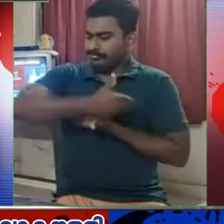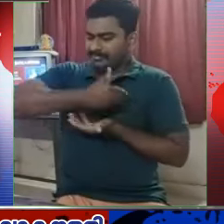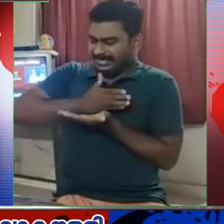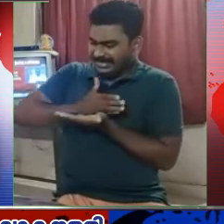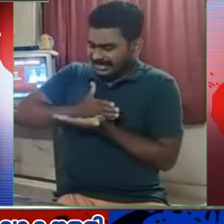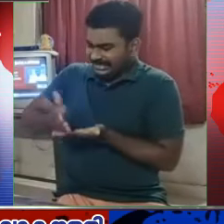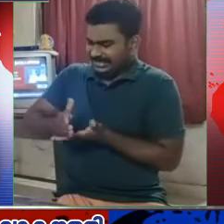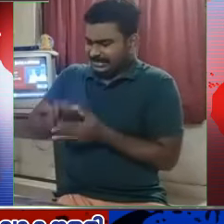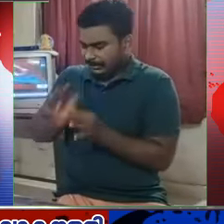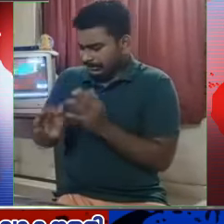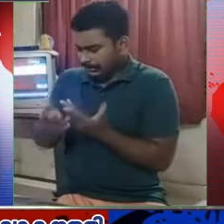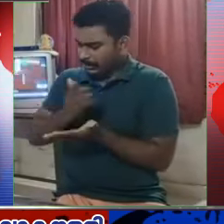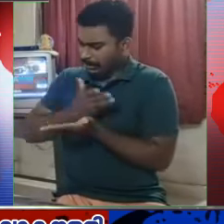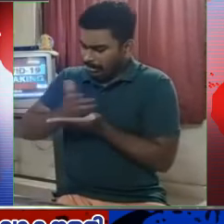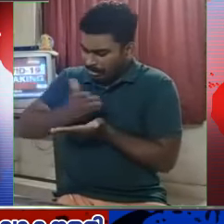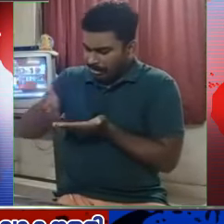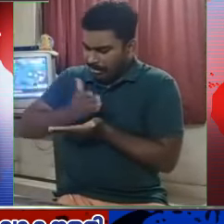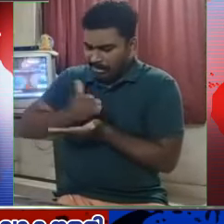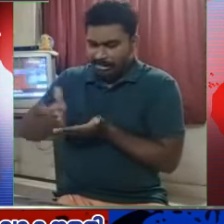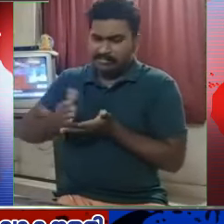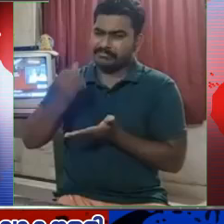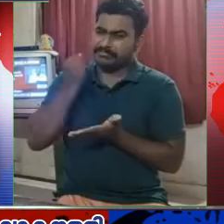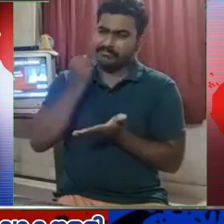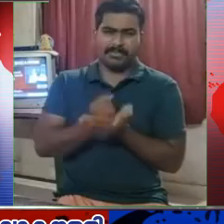ഒരു തരത്തിലും നമുക്ക്